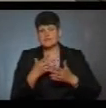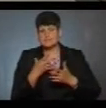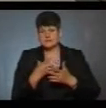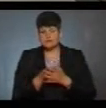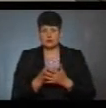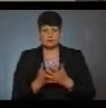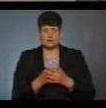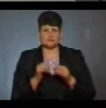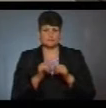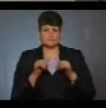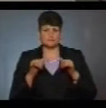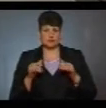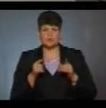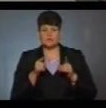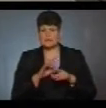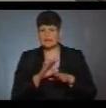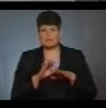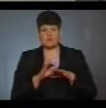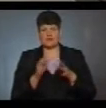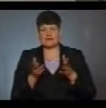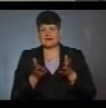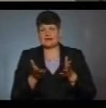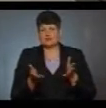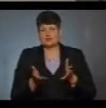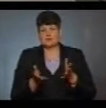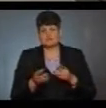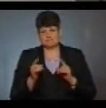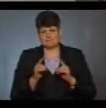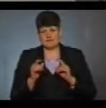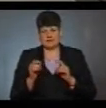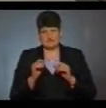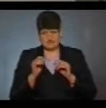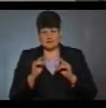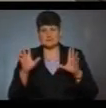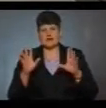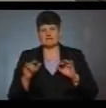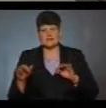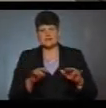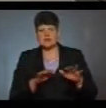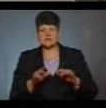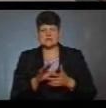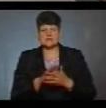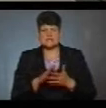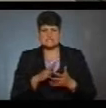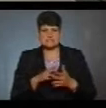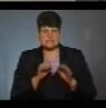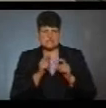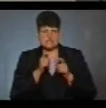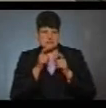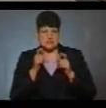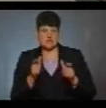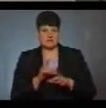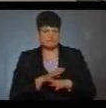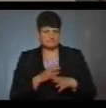скажімо так, росту, оскільки вони не проводять якихось таких яскравих заходів, якихось заяв роблять, а ми бачимо, що навіть та сама партія «Голос»,